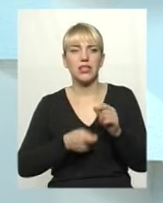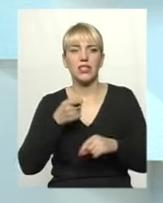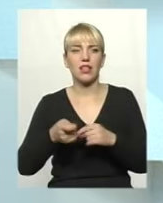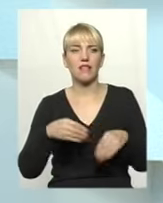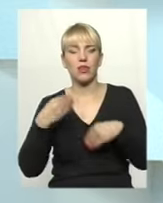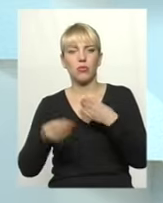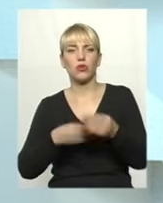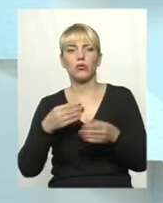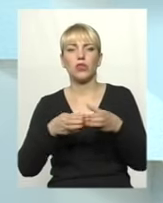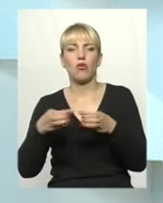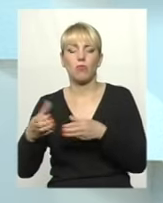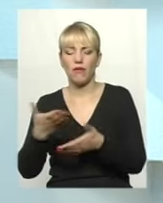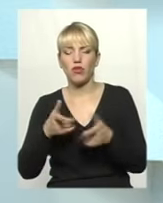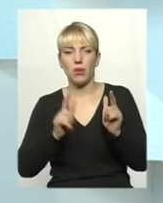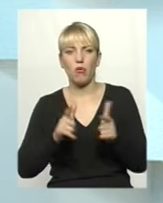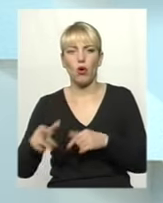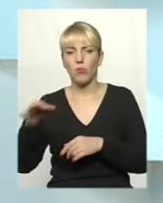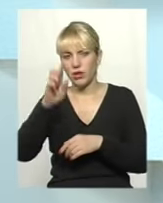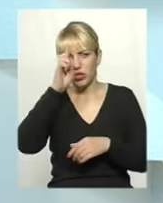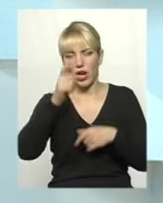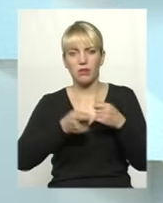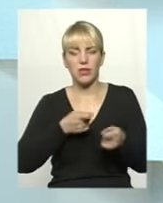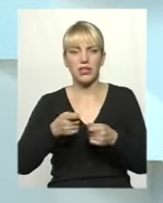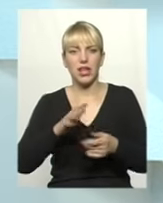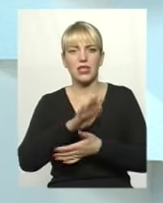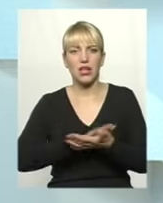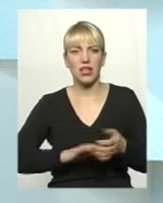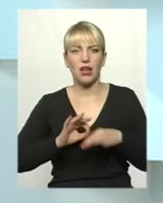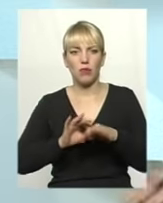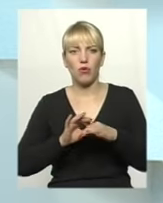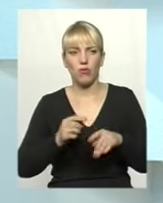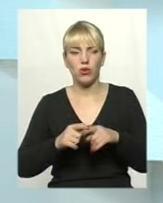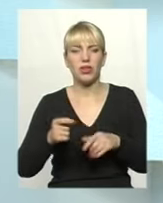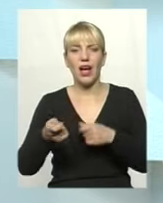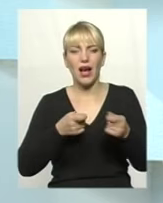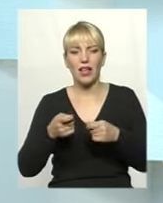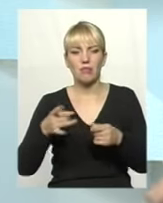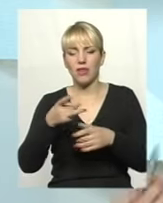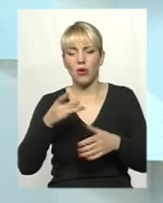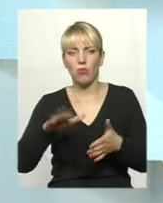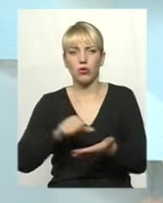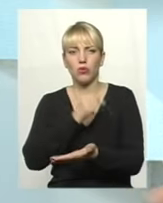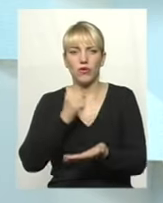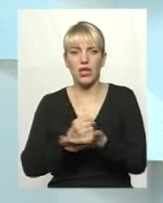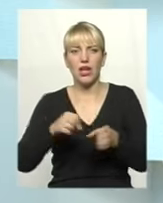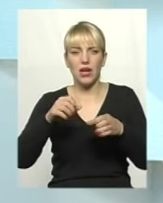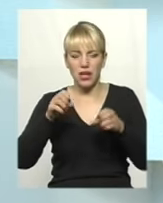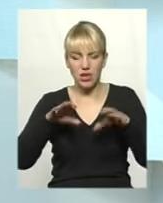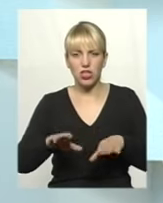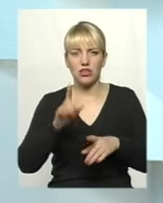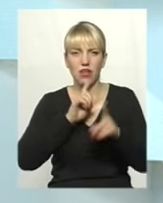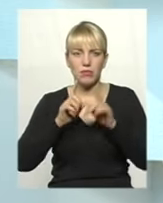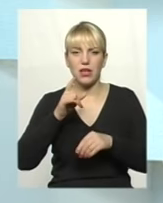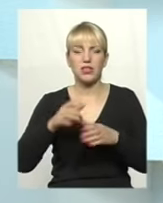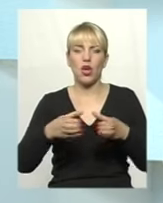подаються громадами, вони погоджуються облдержадміністрації, далі погоджуються Мінрегіоном, після того затверджується рішенням сесії громади і